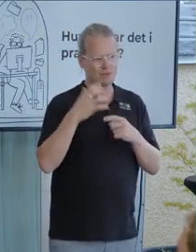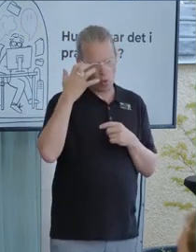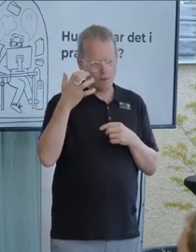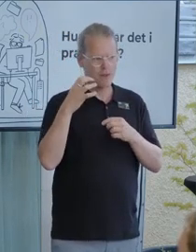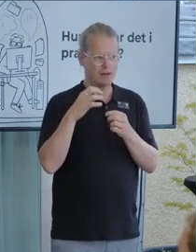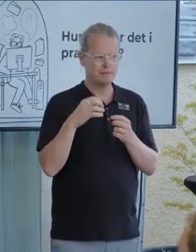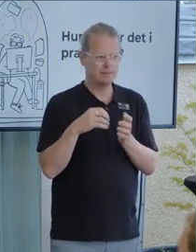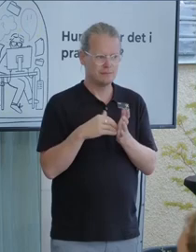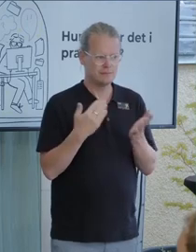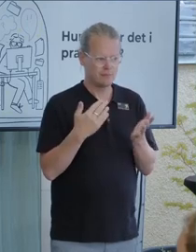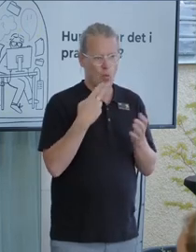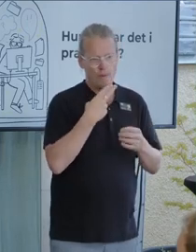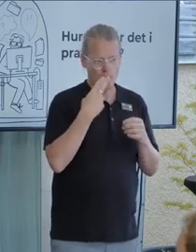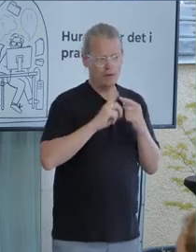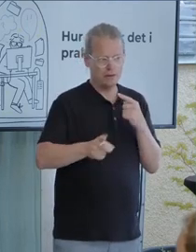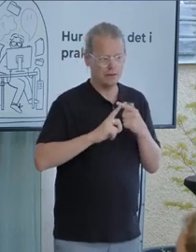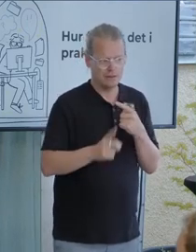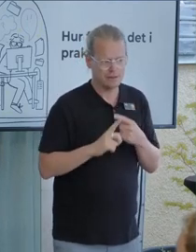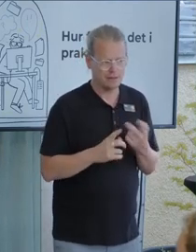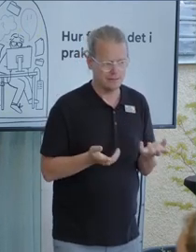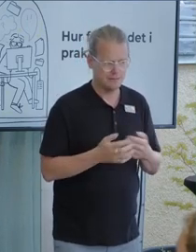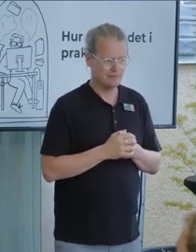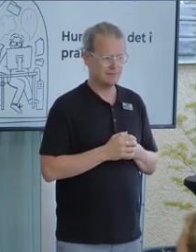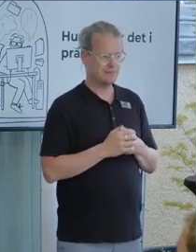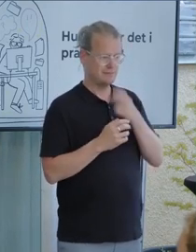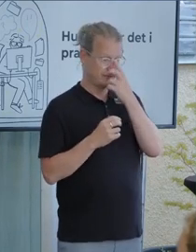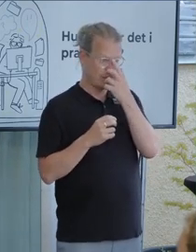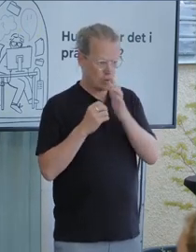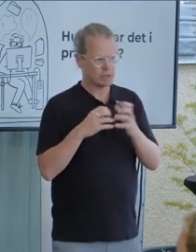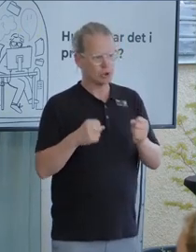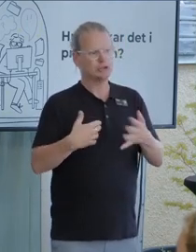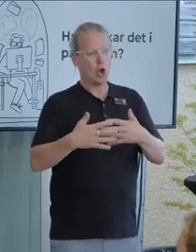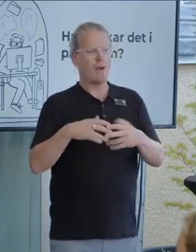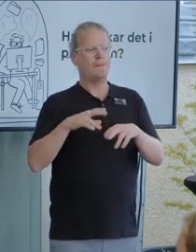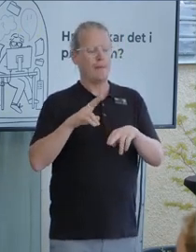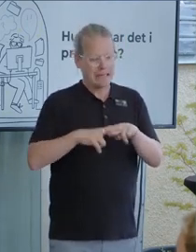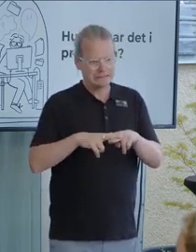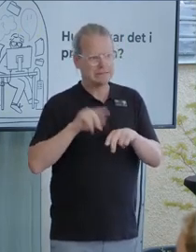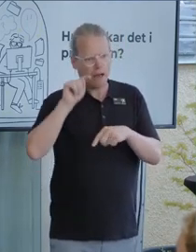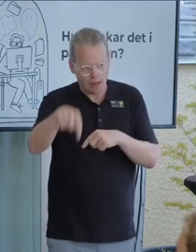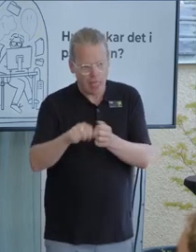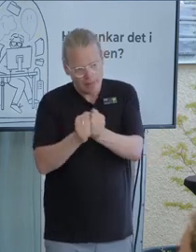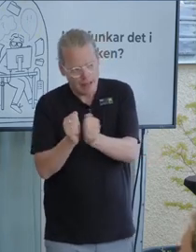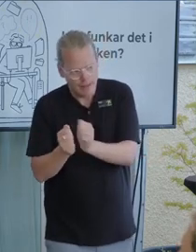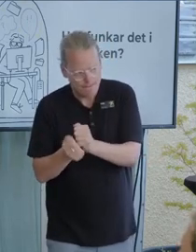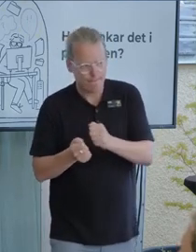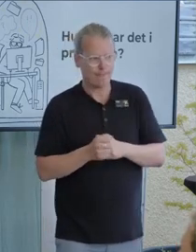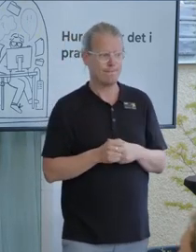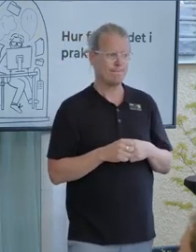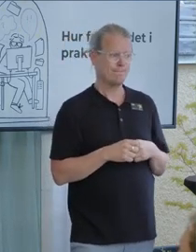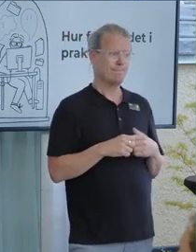för att göra och göra om. Mm. Och det funkar ju när man bor i Stockholmsregionen. Men det blir inte